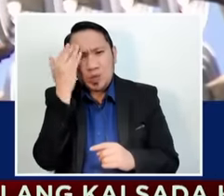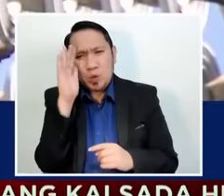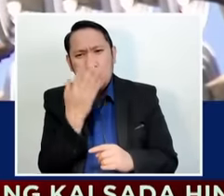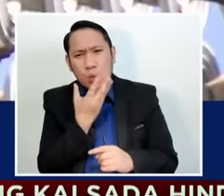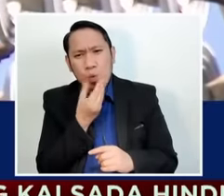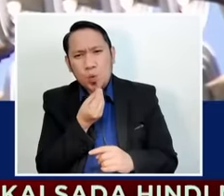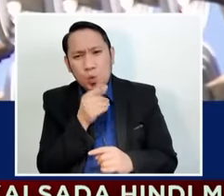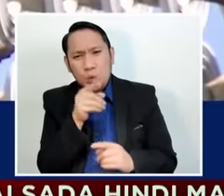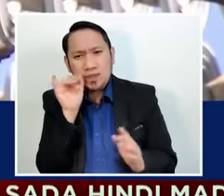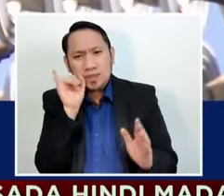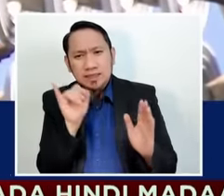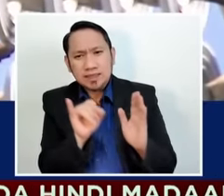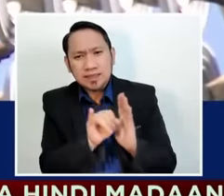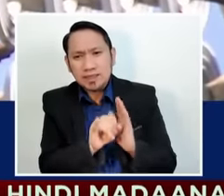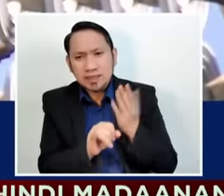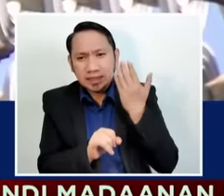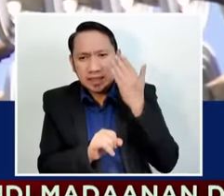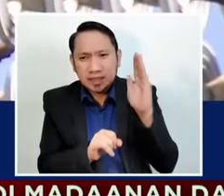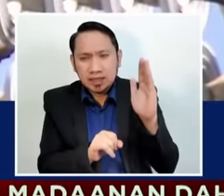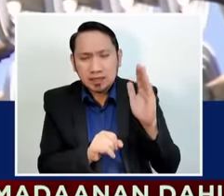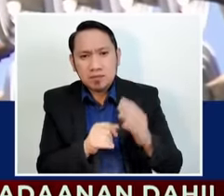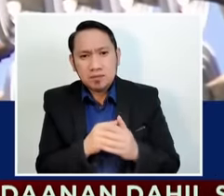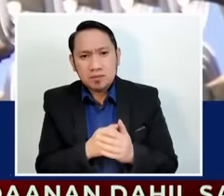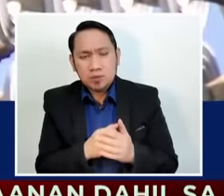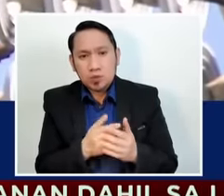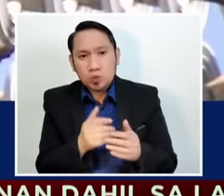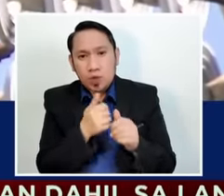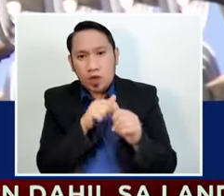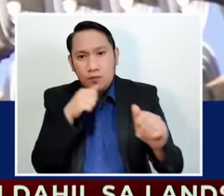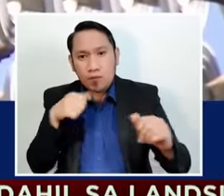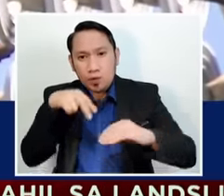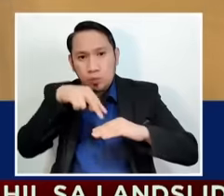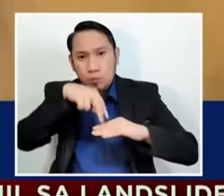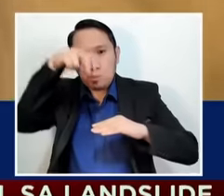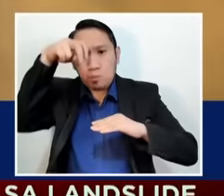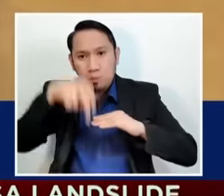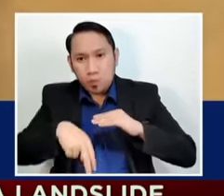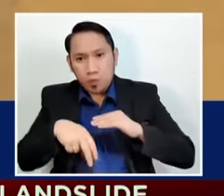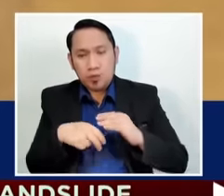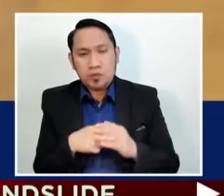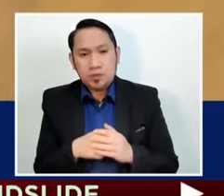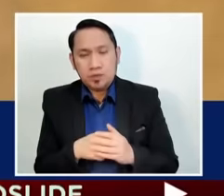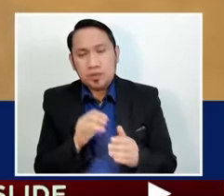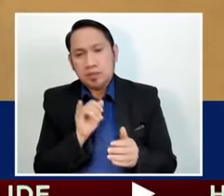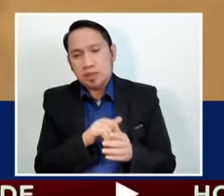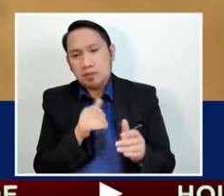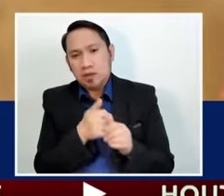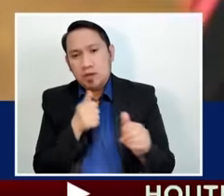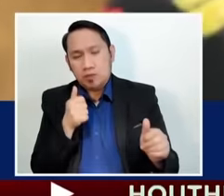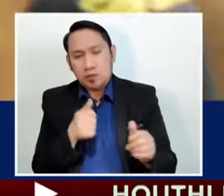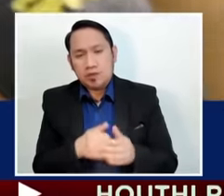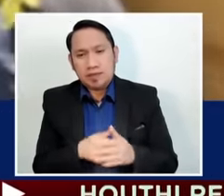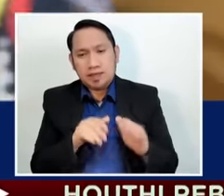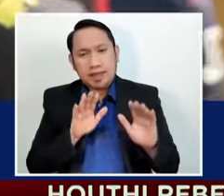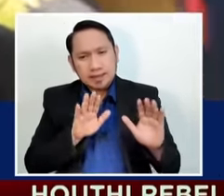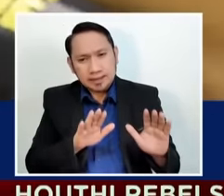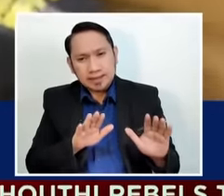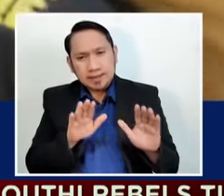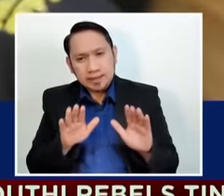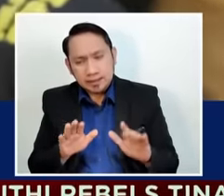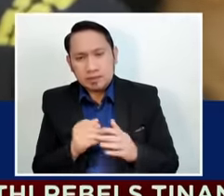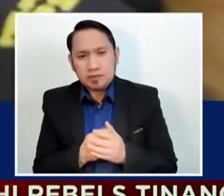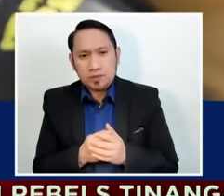Siyempre, iniiwasan po natin yung lulundag siya kasi iyan po yung iniiwasan natin. Dapat ang gusto po natin sana